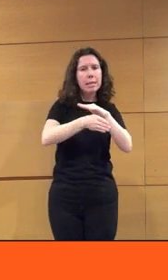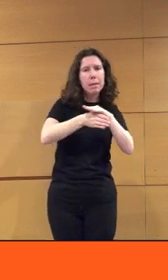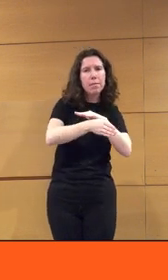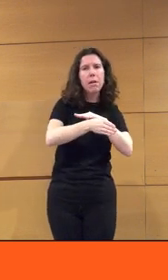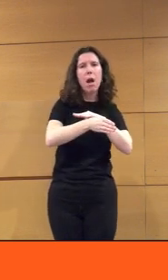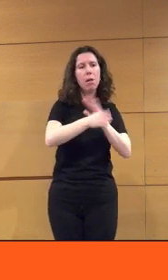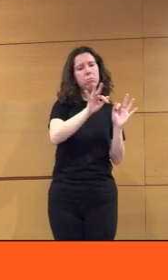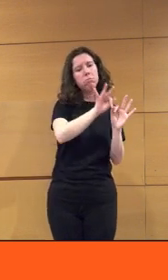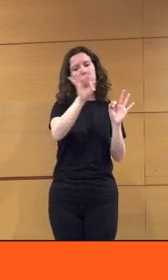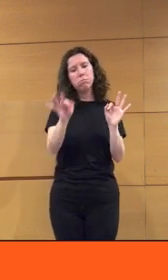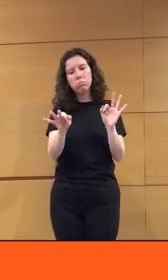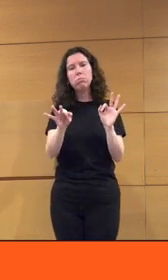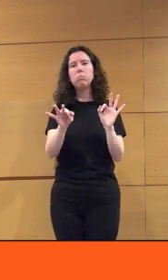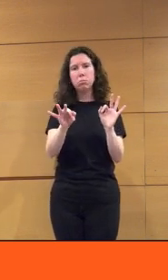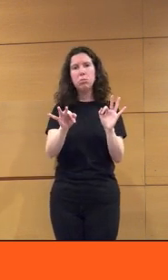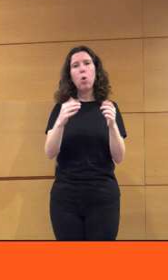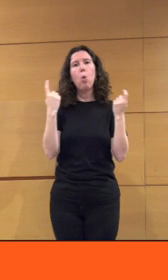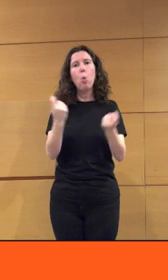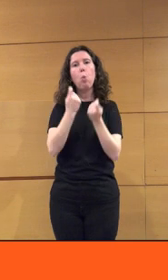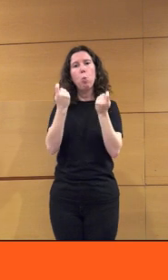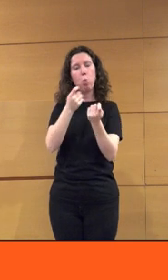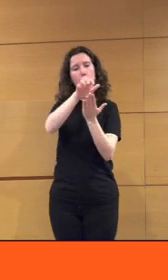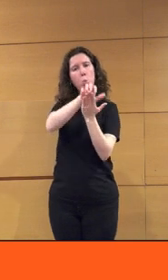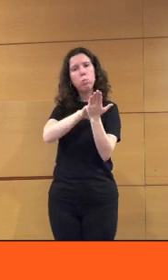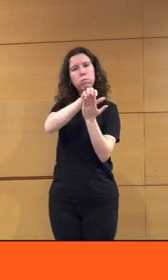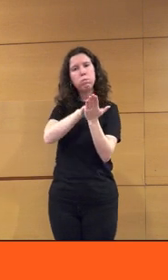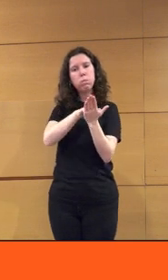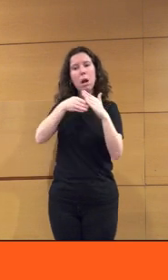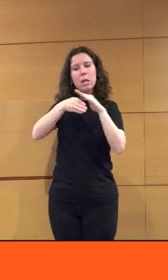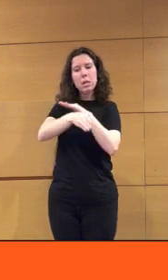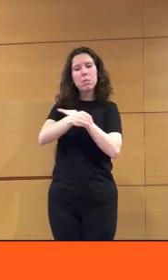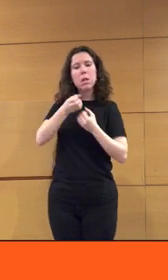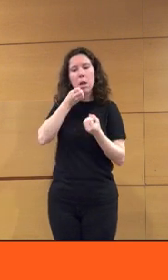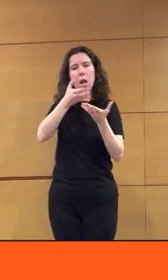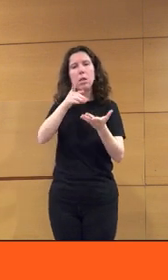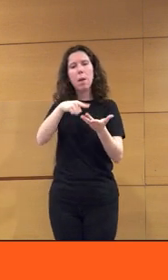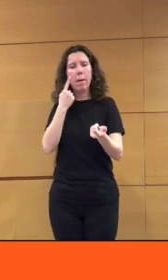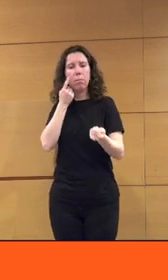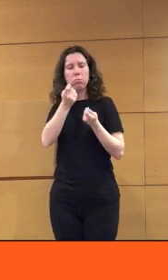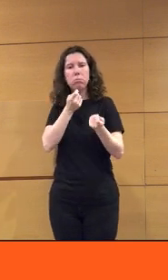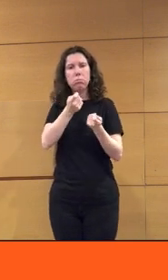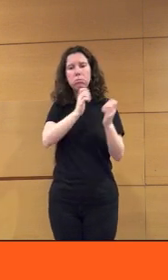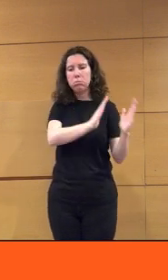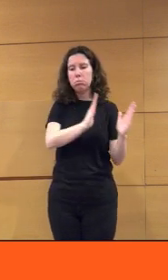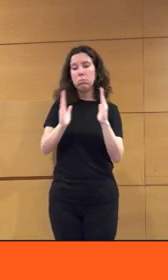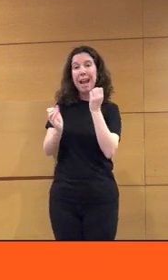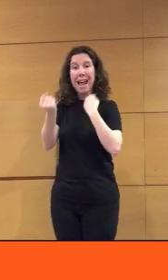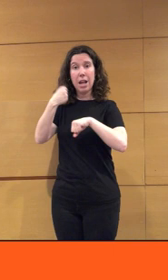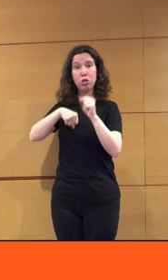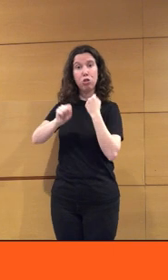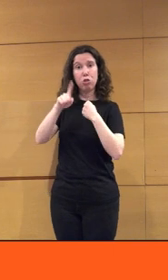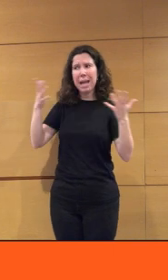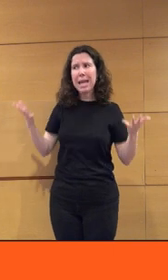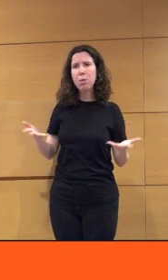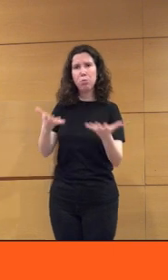l'elaboració i la publicació de les declaracions d'accessibilitat i també fer actuacions i donar impuls per garantir el seu